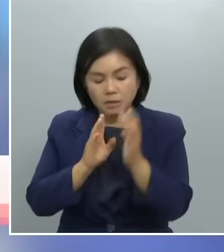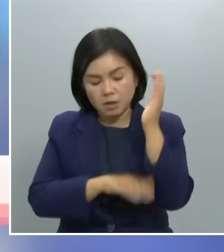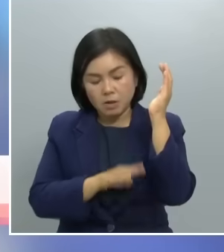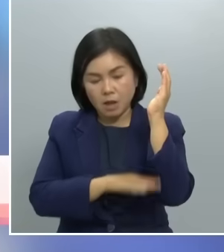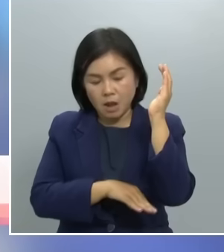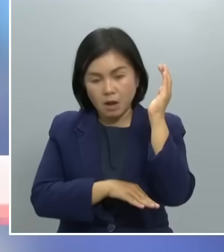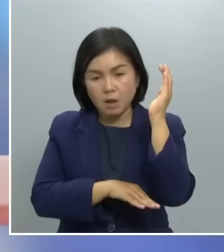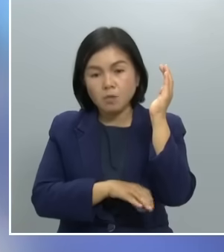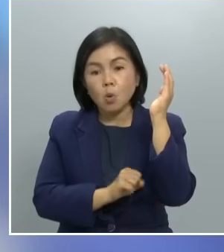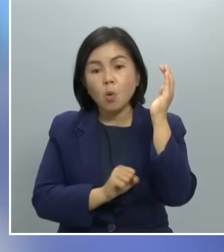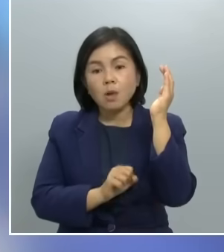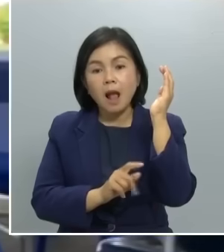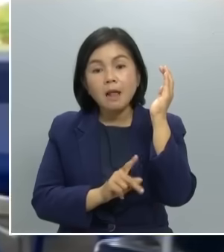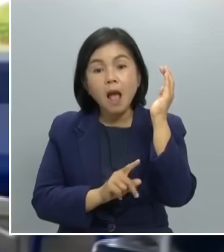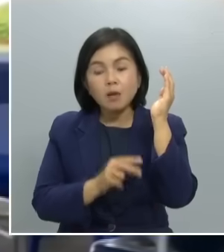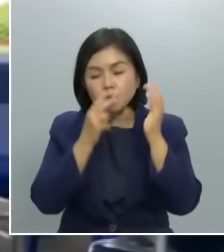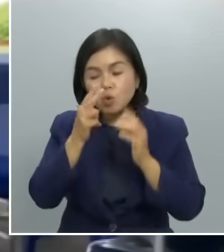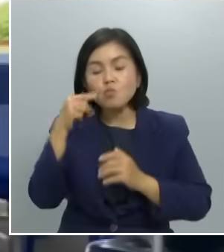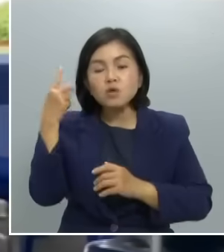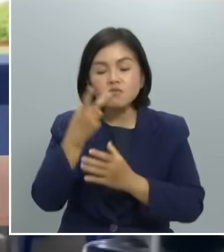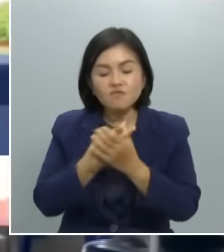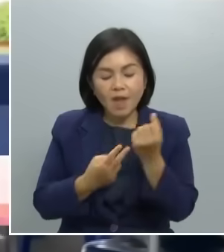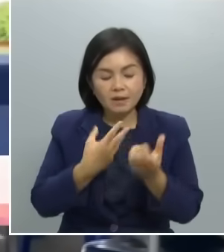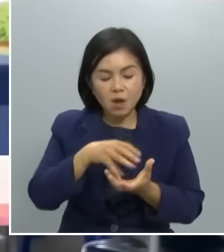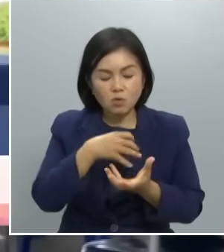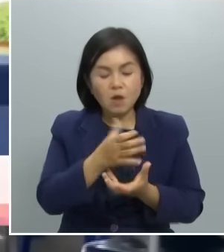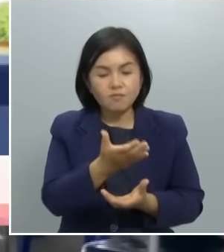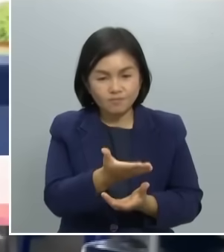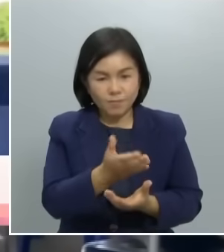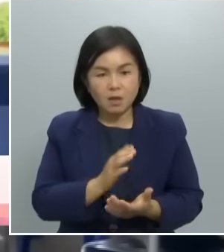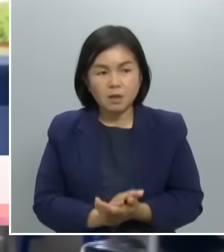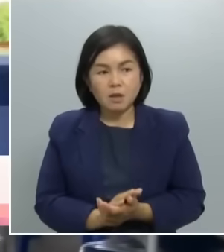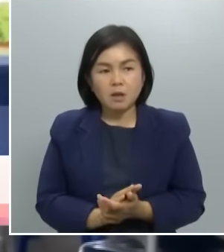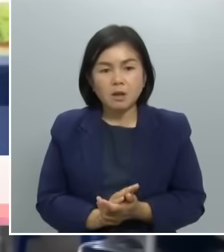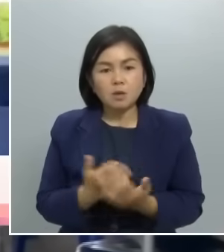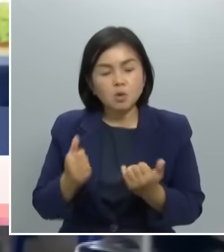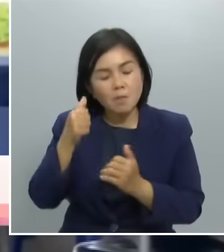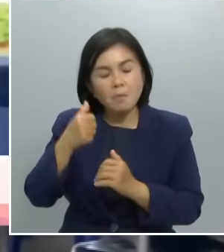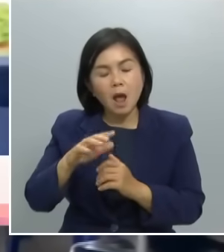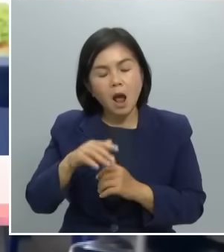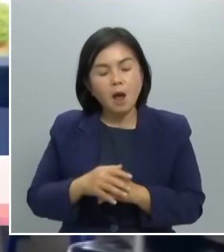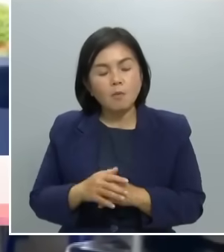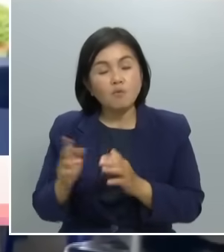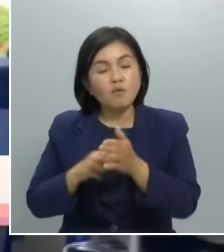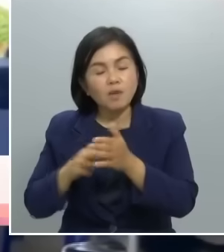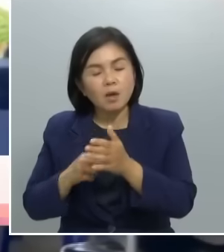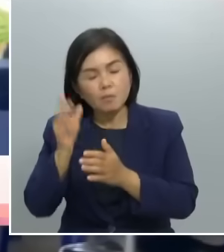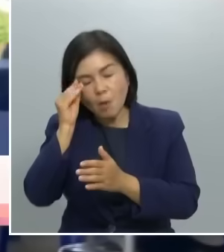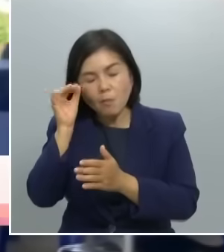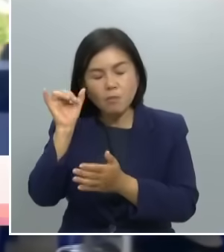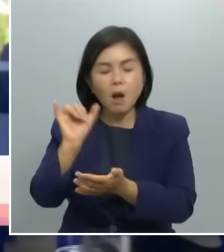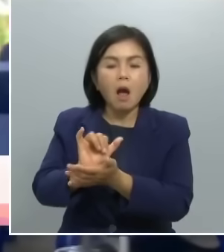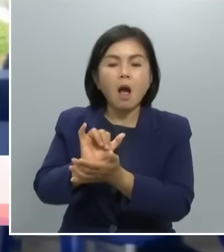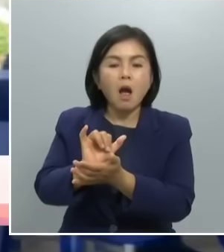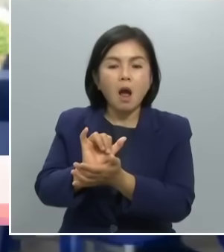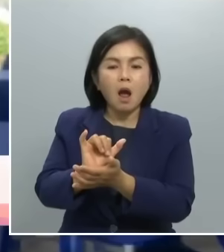อยครับ เริ่มแรกน้องมีไข้ประมาณ3วันค่ะมี3วันแล้วก็มีการกินย